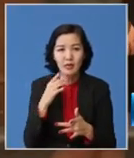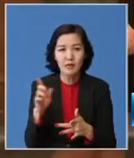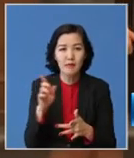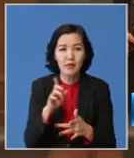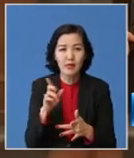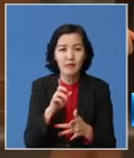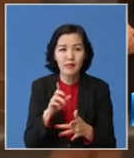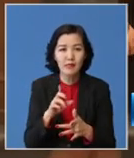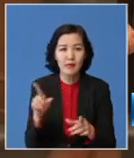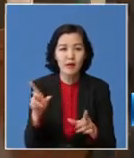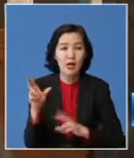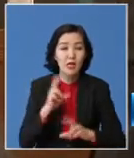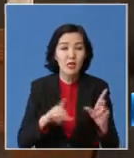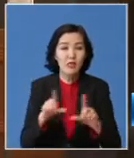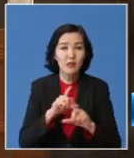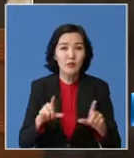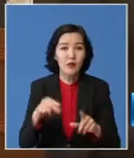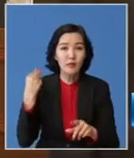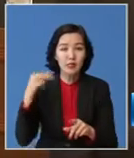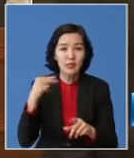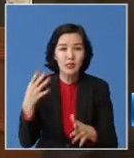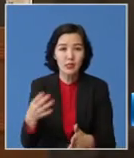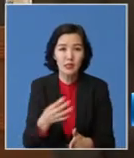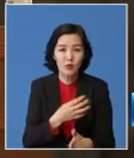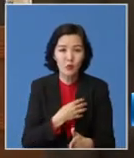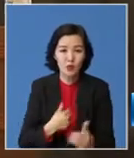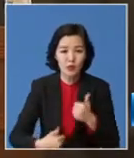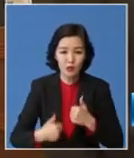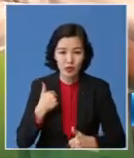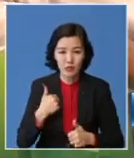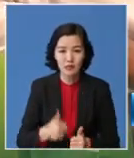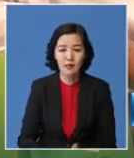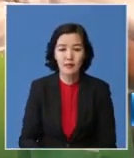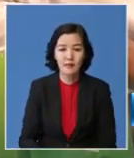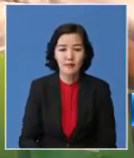Американского биографического института, президентский орден чести.